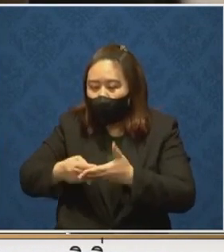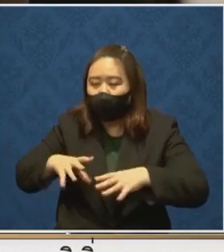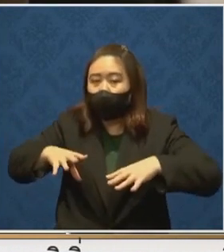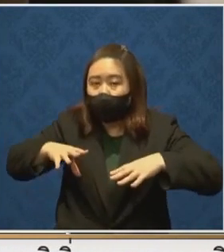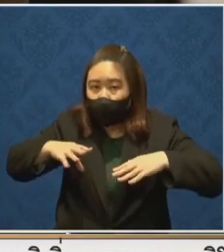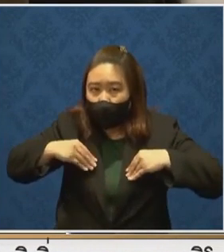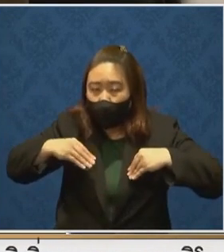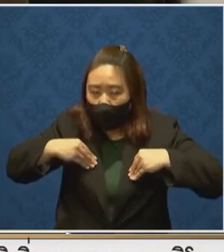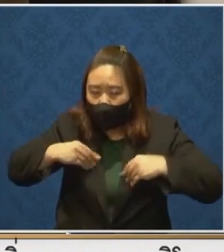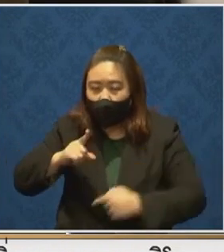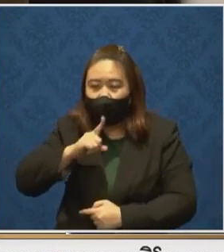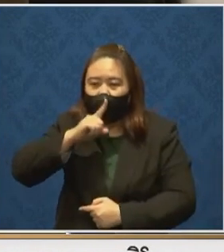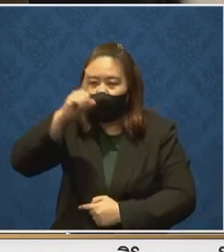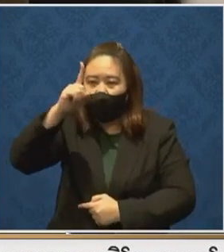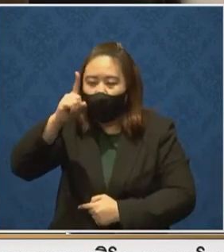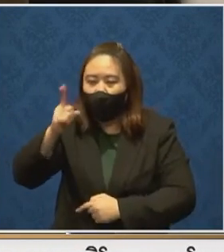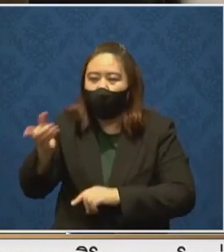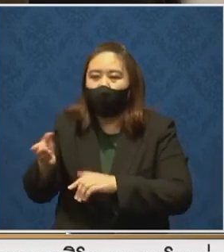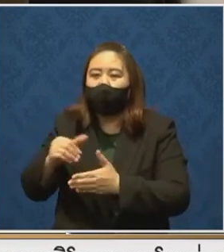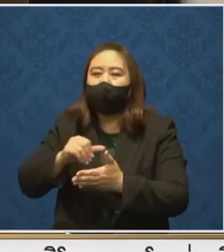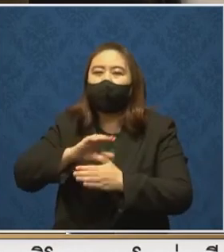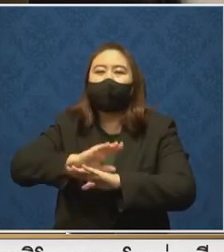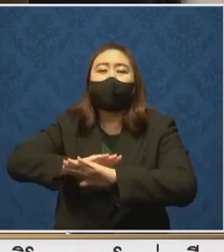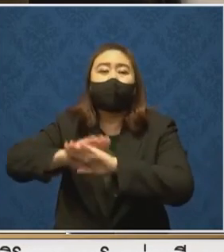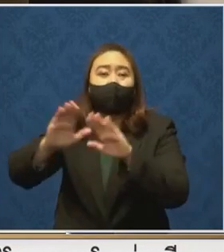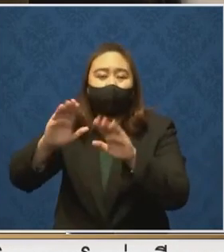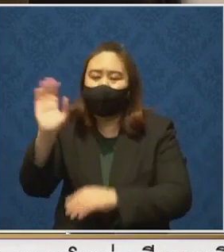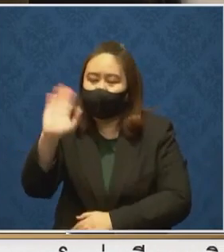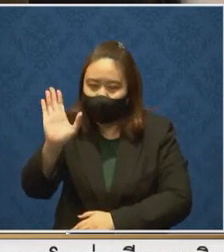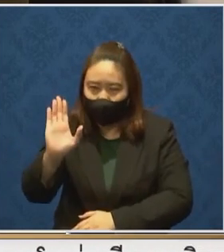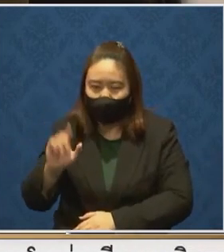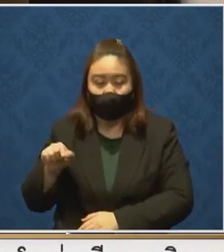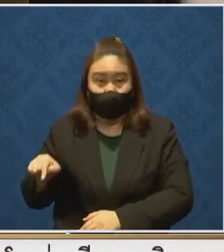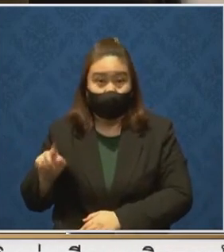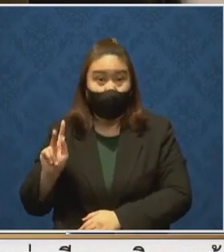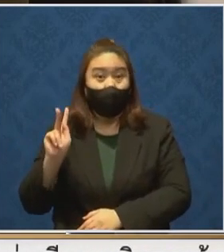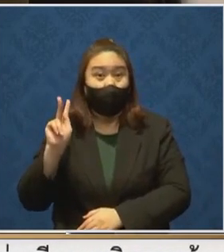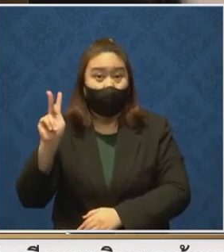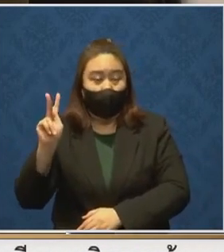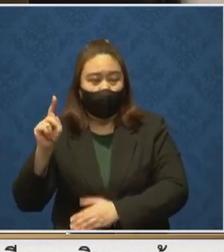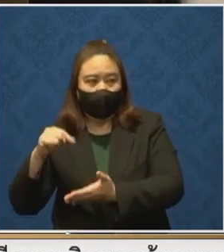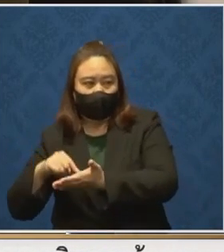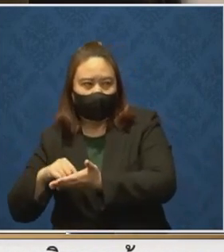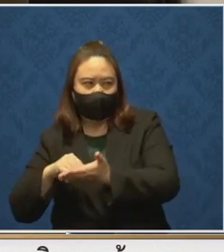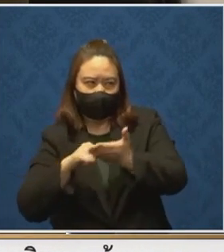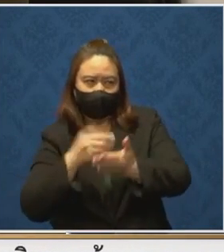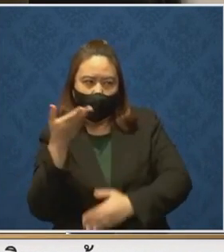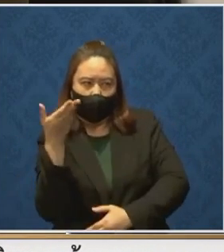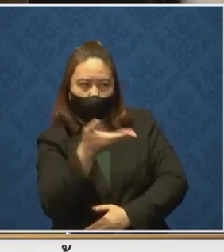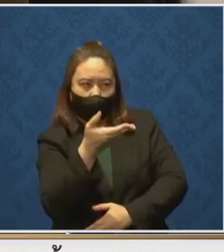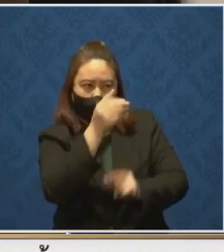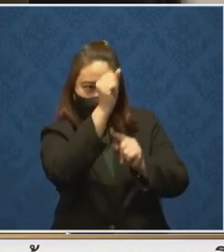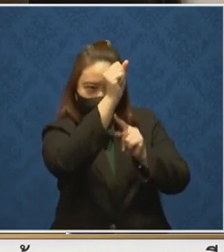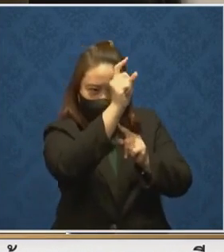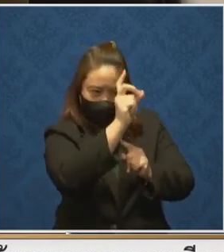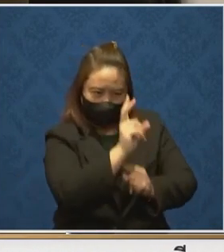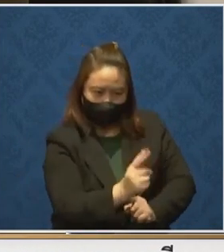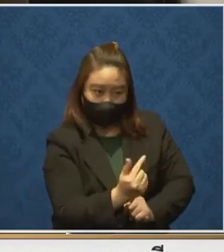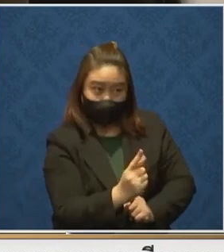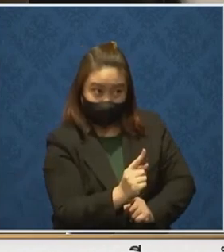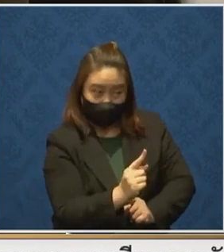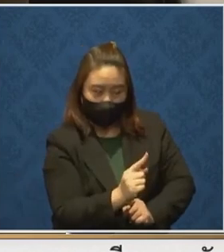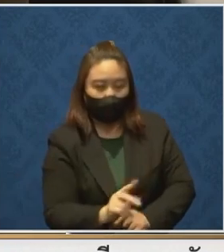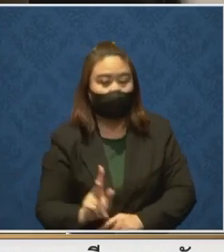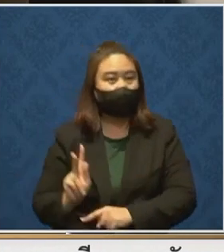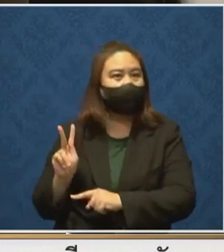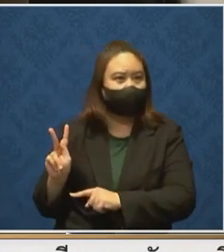ให้มีการถอนฟ้องคำถามคือเขาเรีกร้องทั้ง 11 ข้อของบิษัท Kingsgateมีแต่ Kingsgate ได้ประโยชน์แล